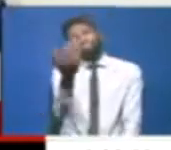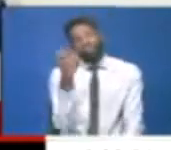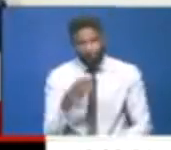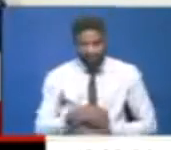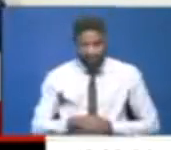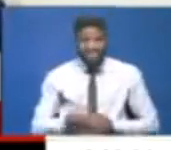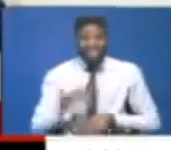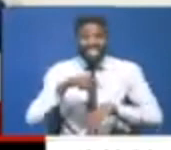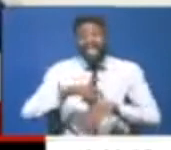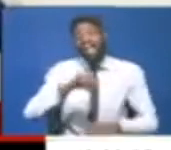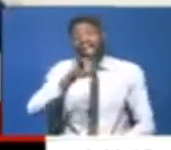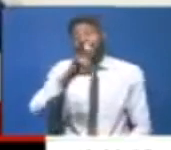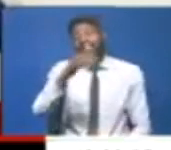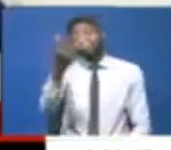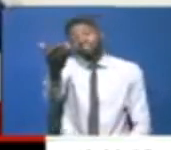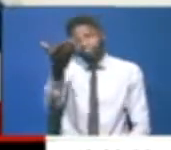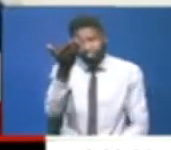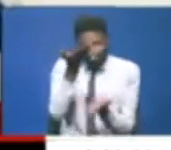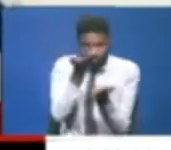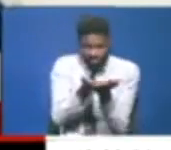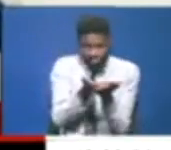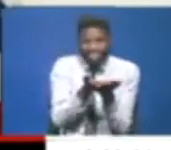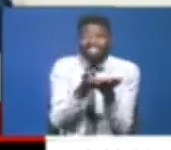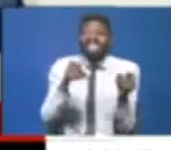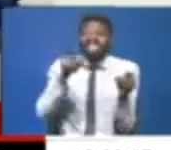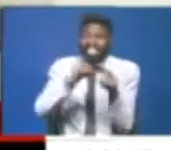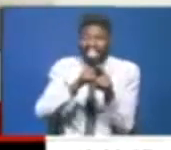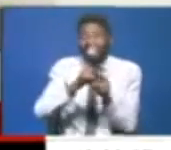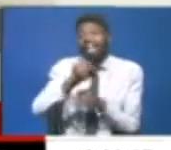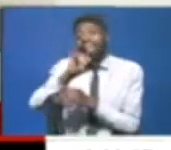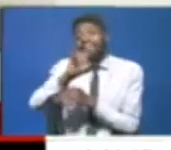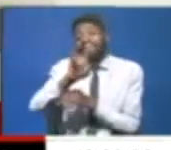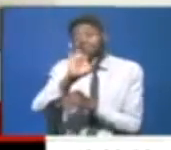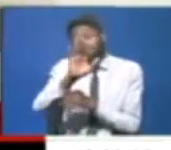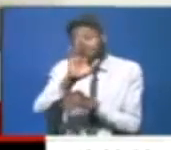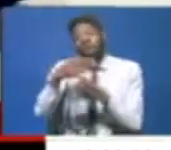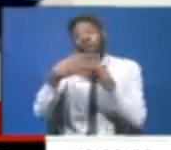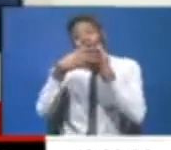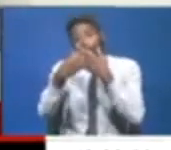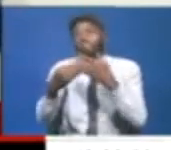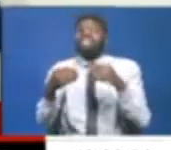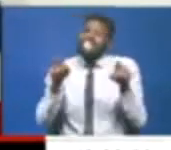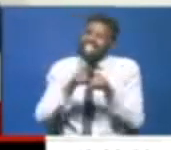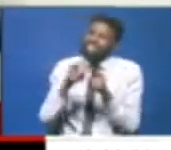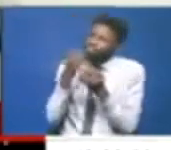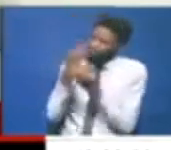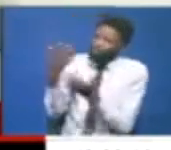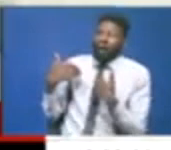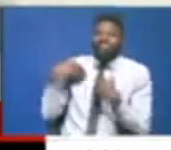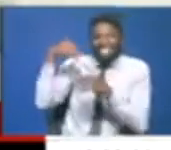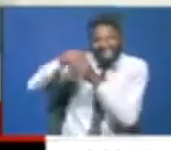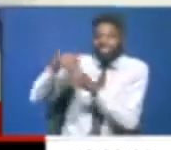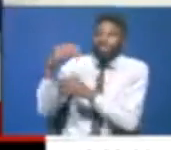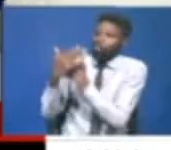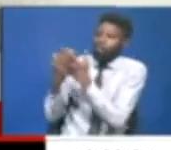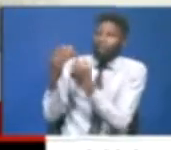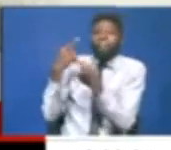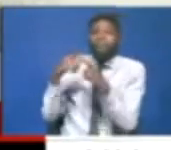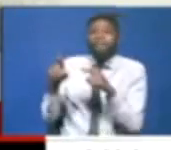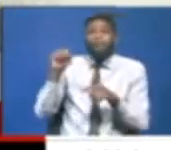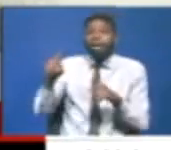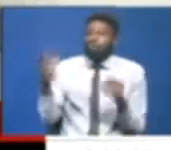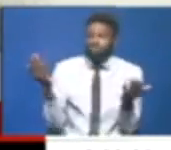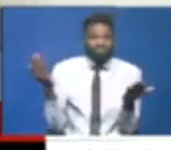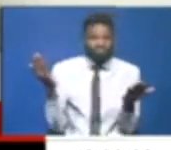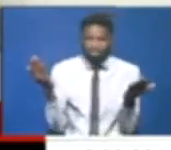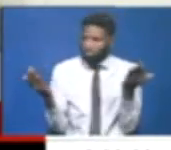na kitambulisho chako, ile nakala kuu ya kitambulisho chako, wana yale maelezo kwenye kompyuta, si kwamba hawana, lakini wanataka kuhakikisha tu